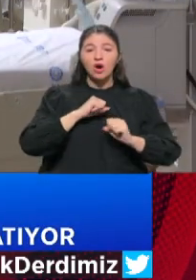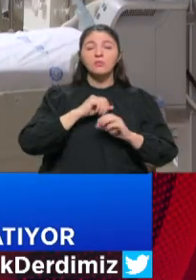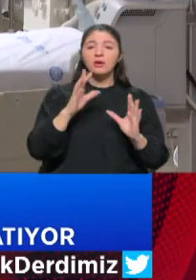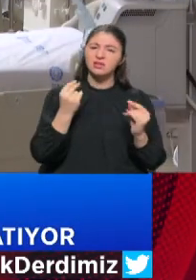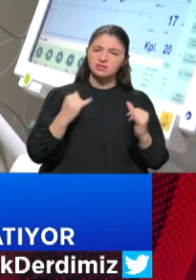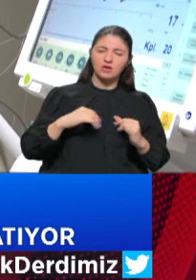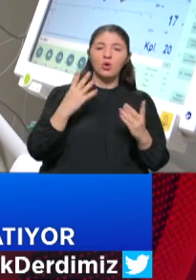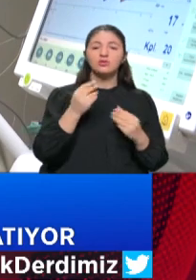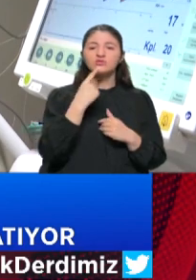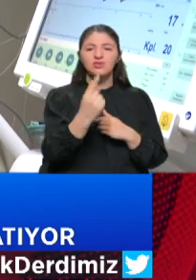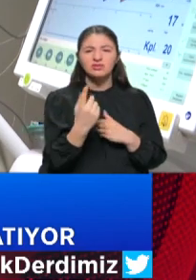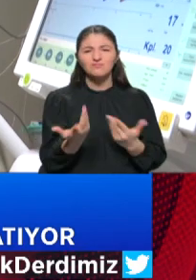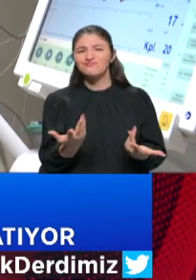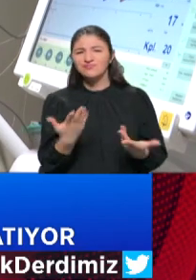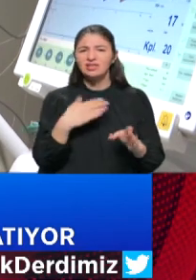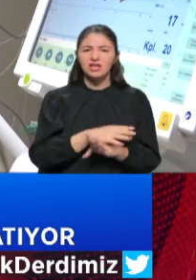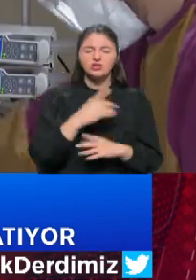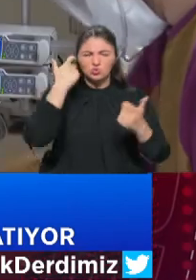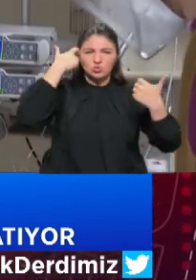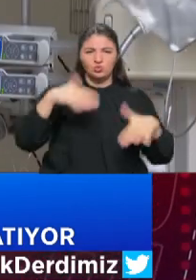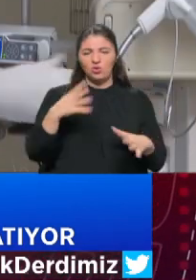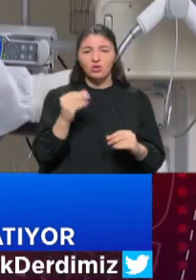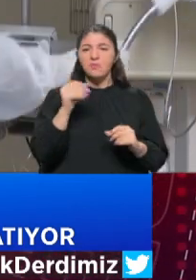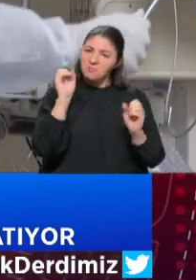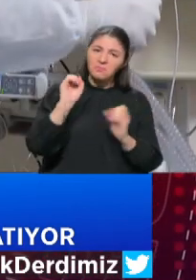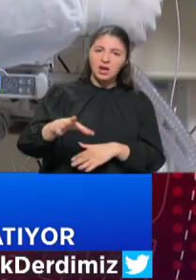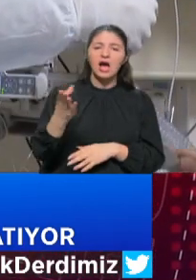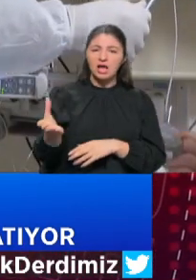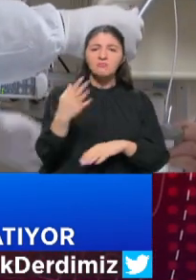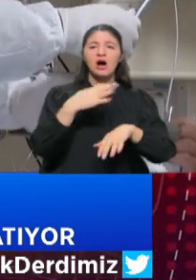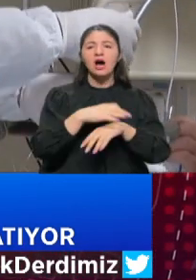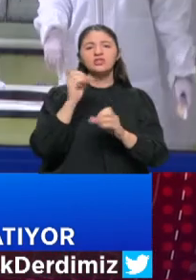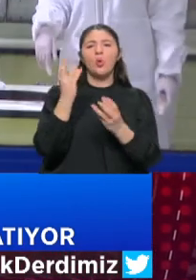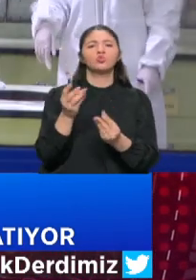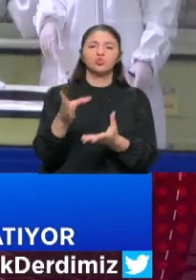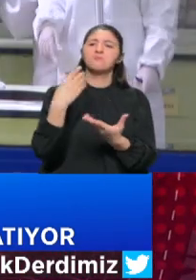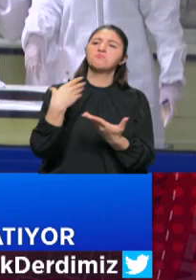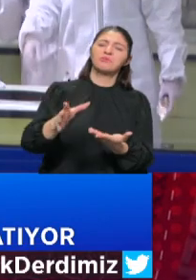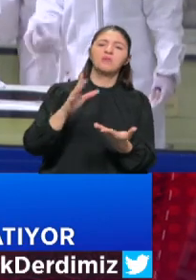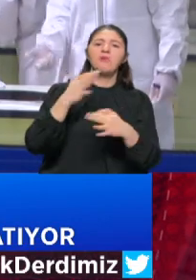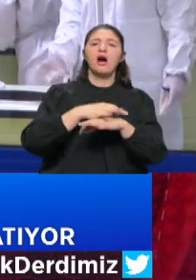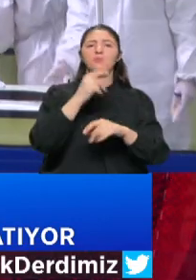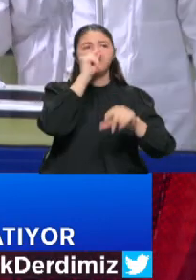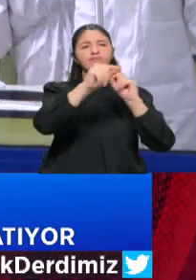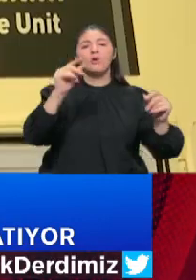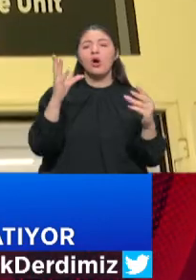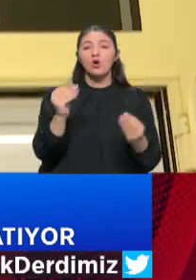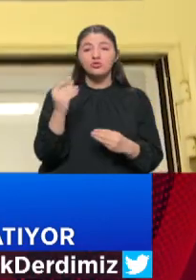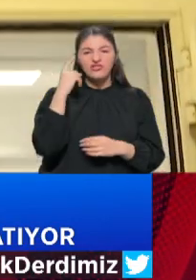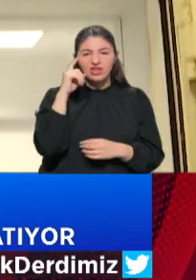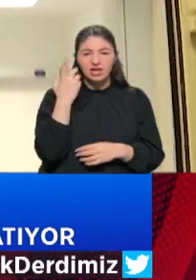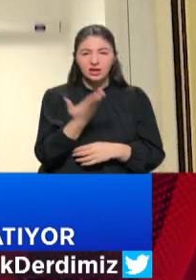kapılmayın müşteri olun sözleri gerçekten şaşırtıcı bırakalım hastalanırsın lar bırakalım hastalanırsın lar